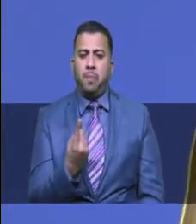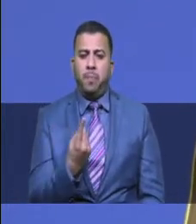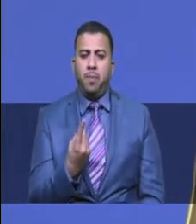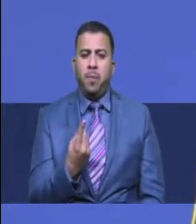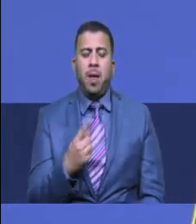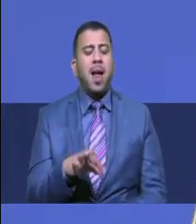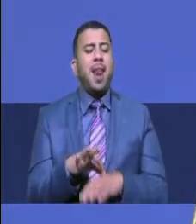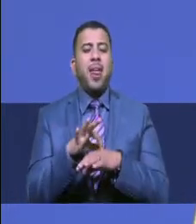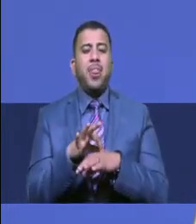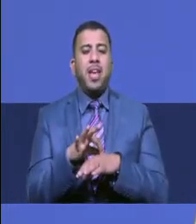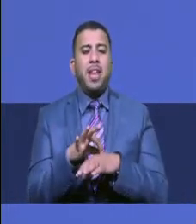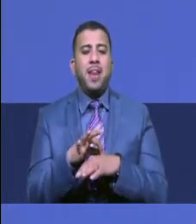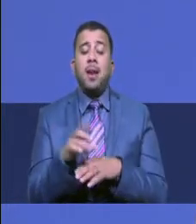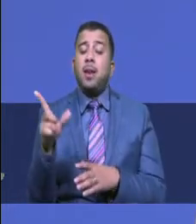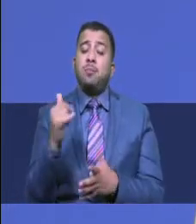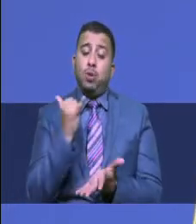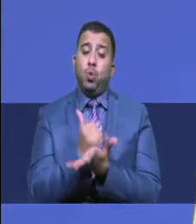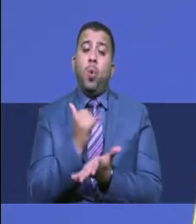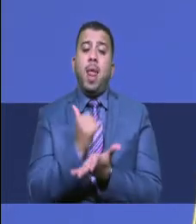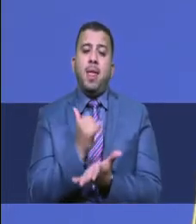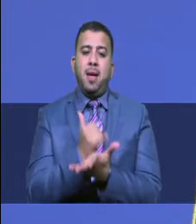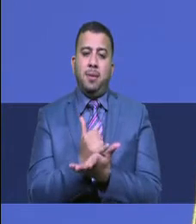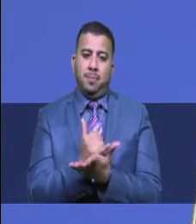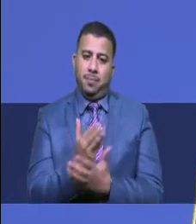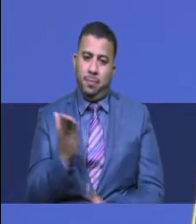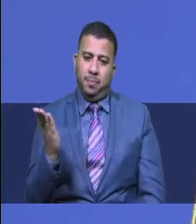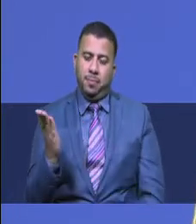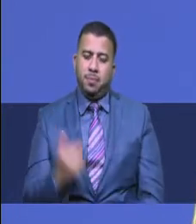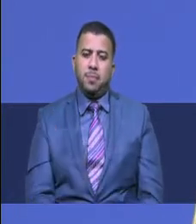الذين يتحملون المسؤولية